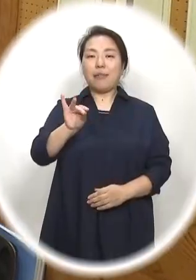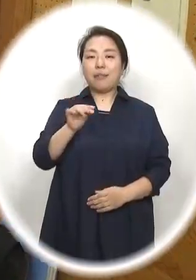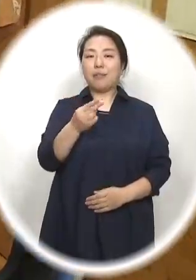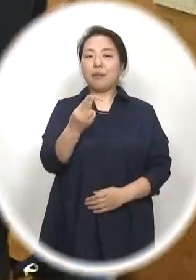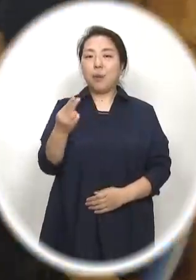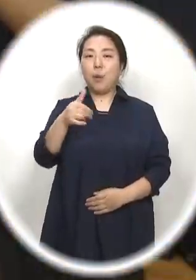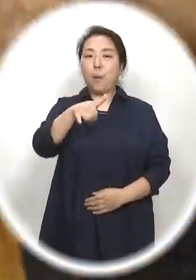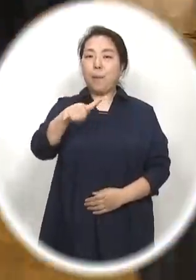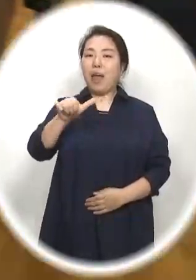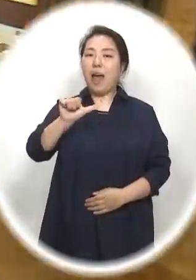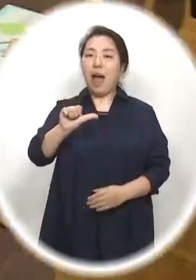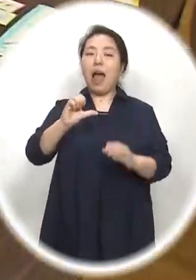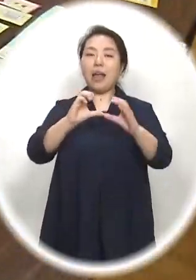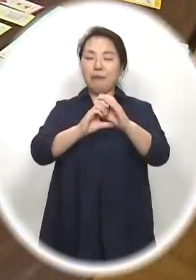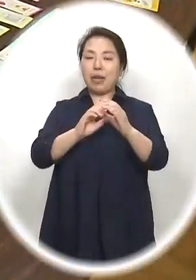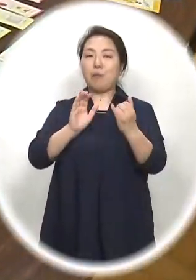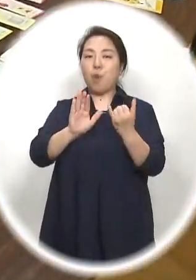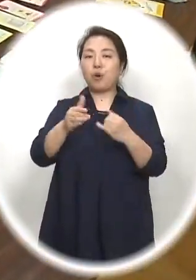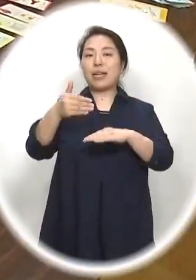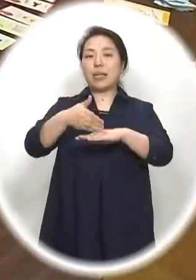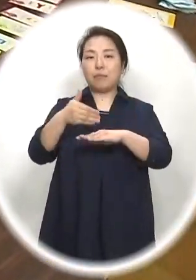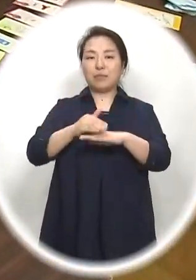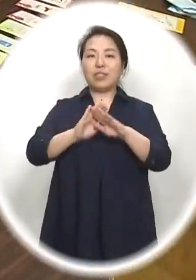き防災キャンプが開かれました。